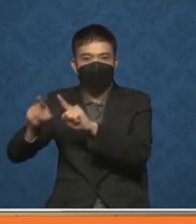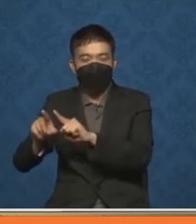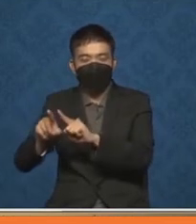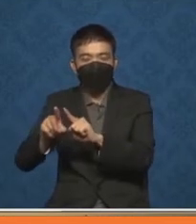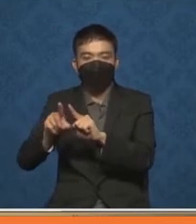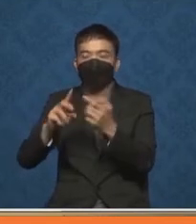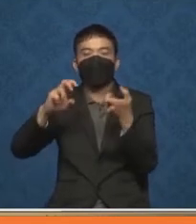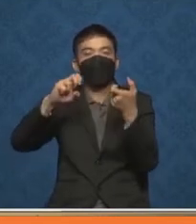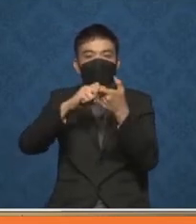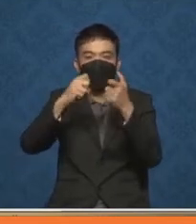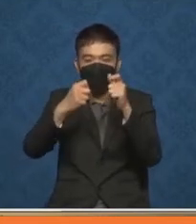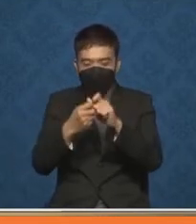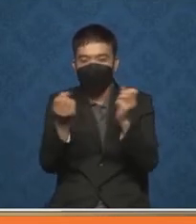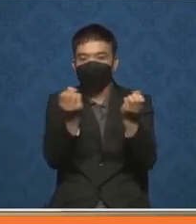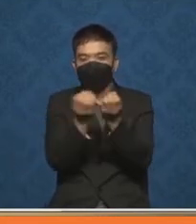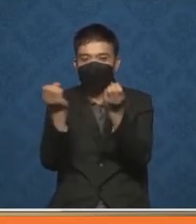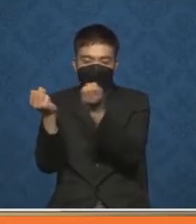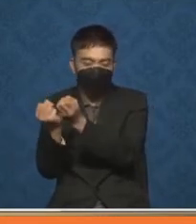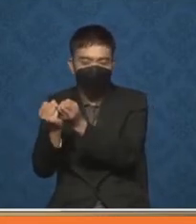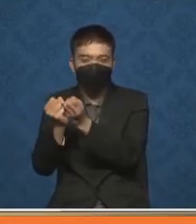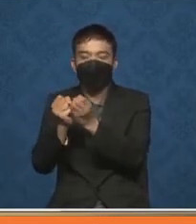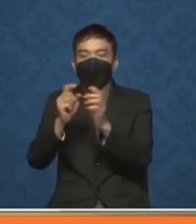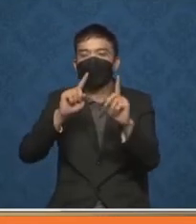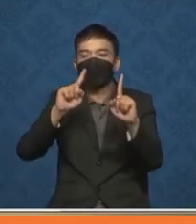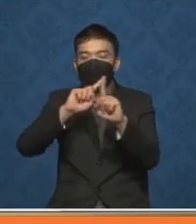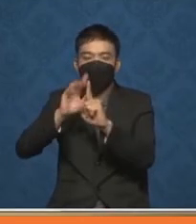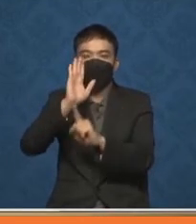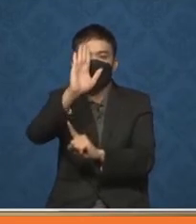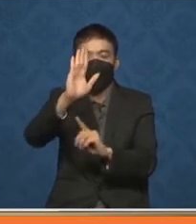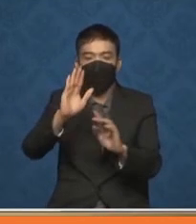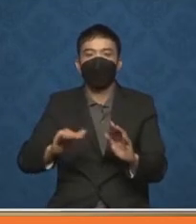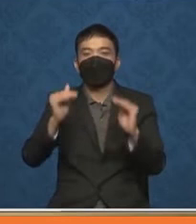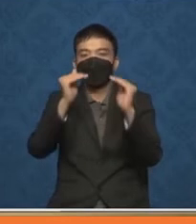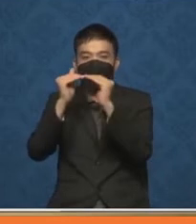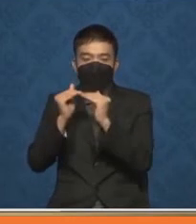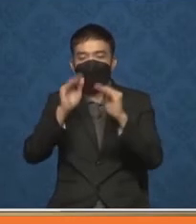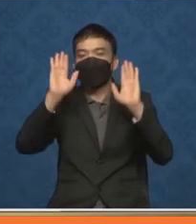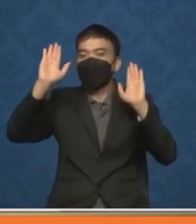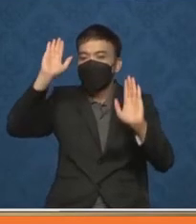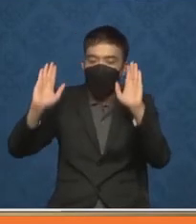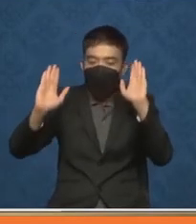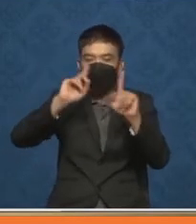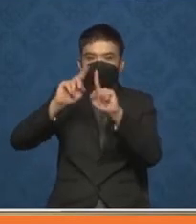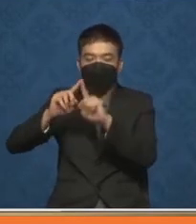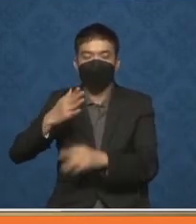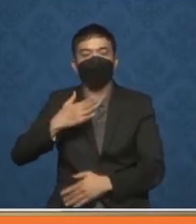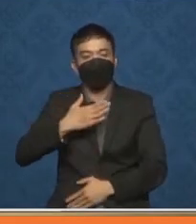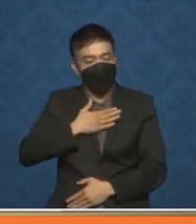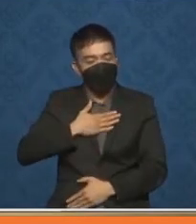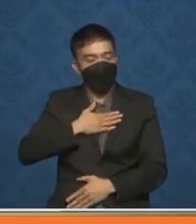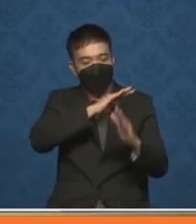ที่เป็นสารตกค้างและทำลายล้างระบอบประชาธิปไตยซึ่งพวกเราใ